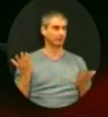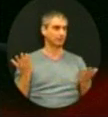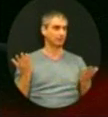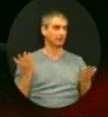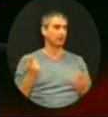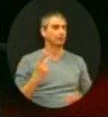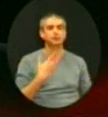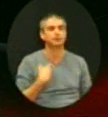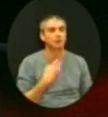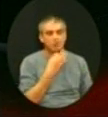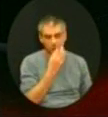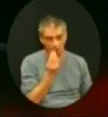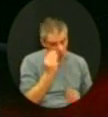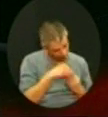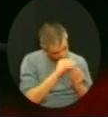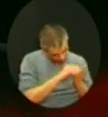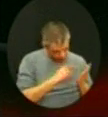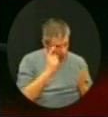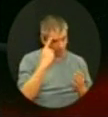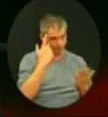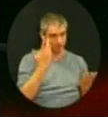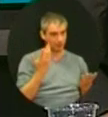רגע, עוד נתון מדאיג.